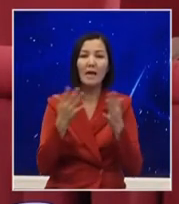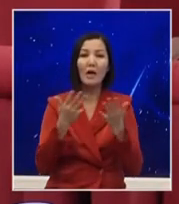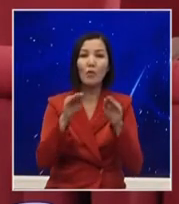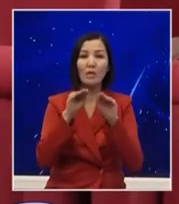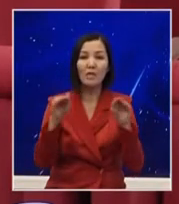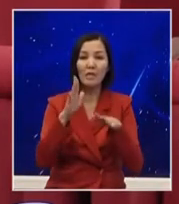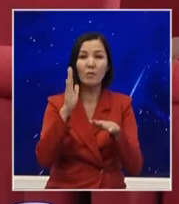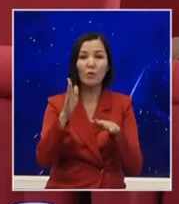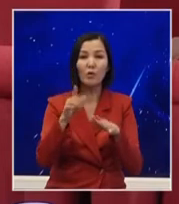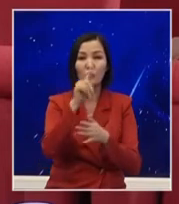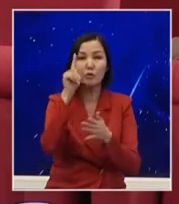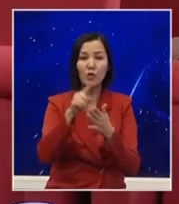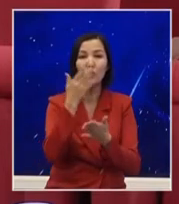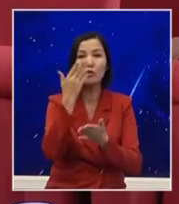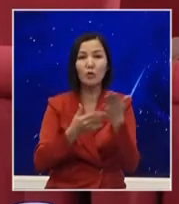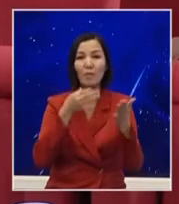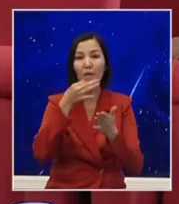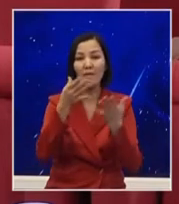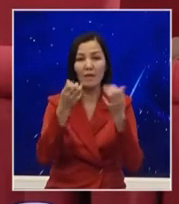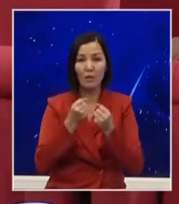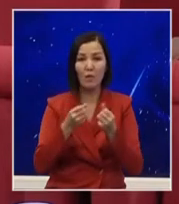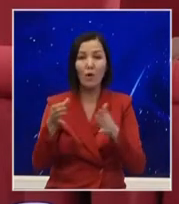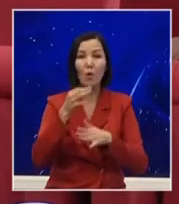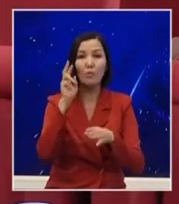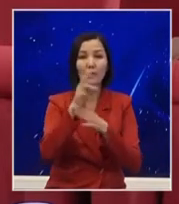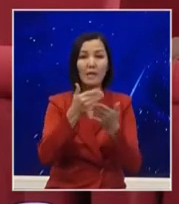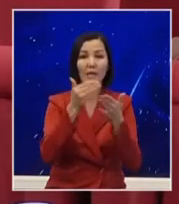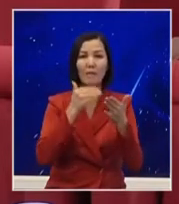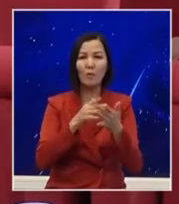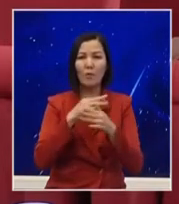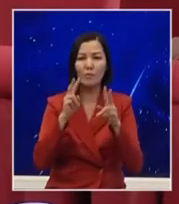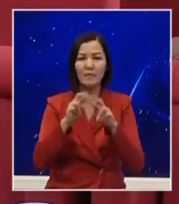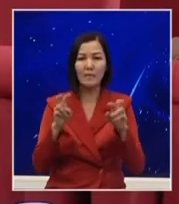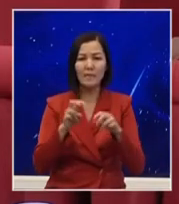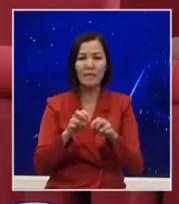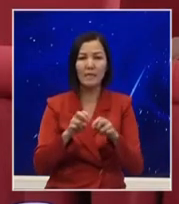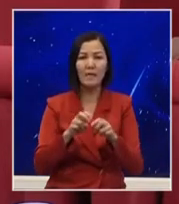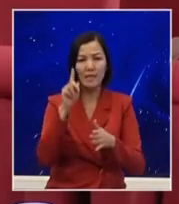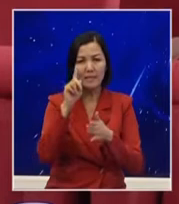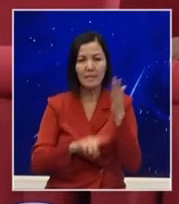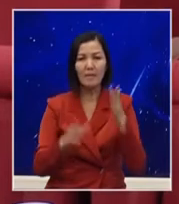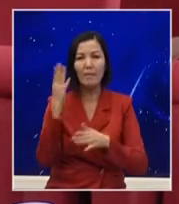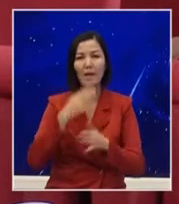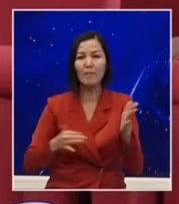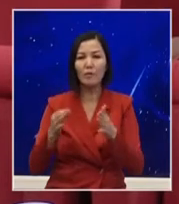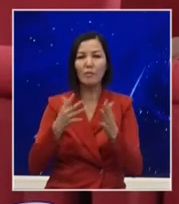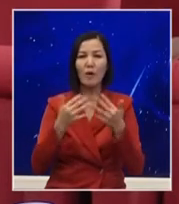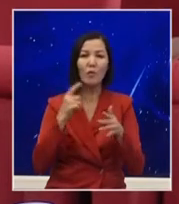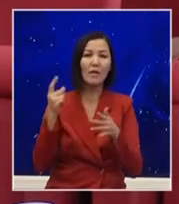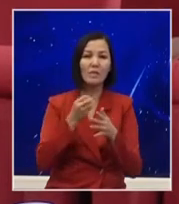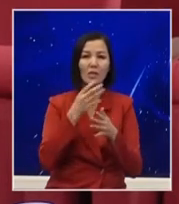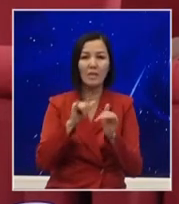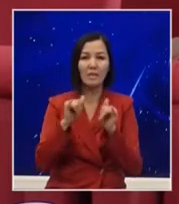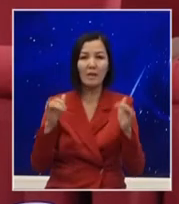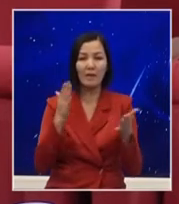болады? Міне осы сұрақтарды біліп жауап алу. Облысқа келмес бұрын көп зерттедік. Көзім жеткені Алматы облысында ауыл шаруашылығы жақсы